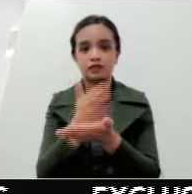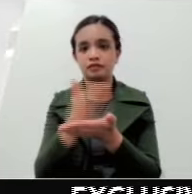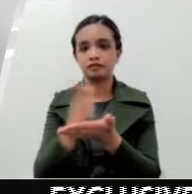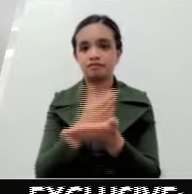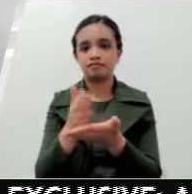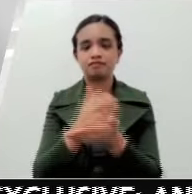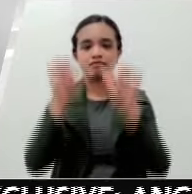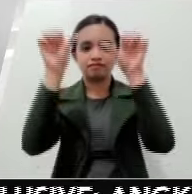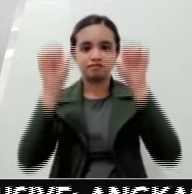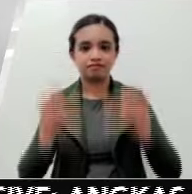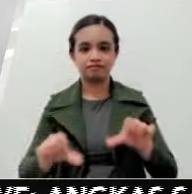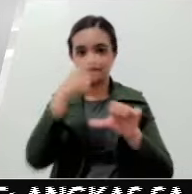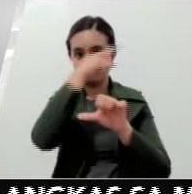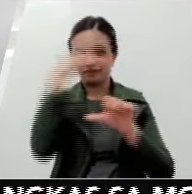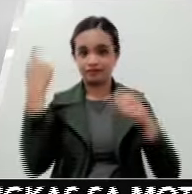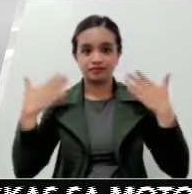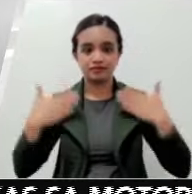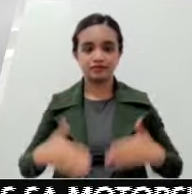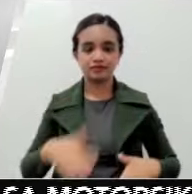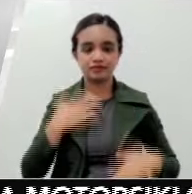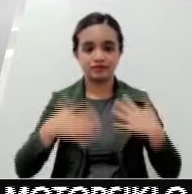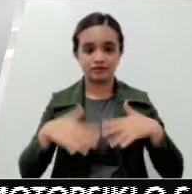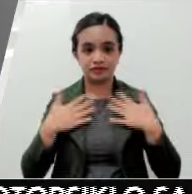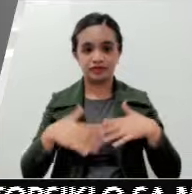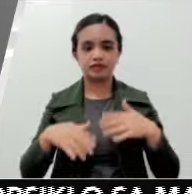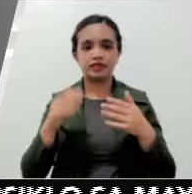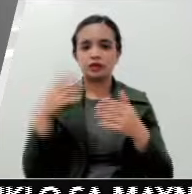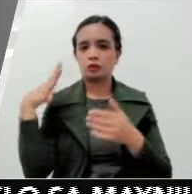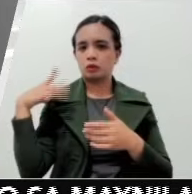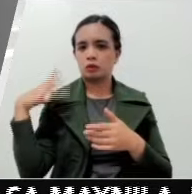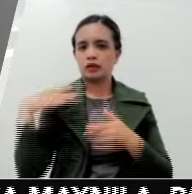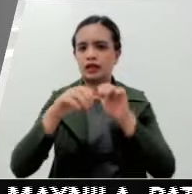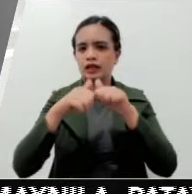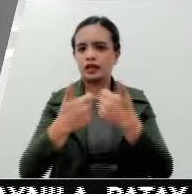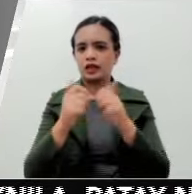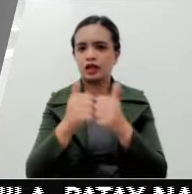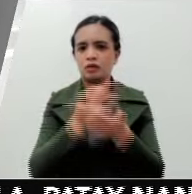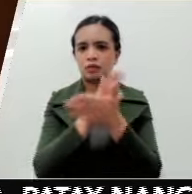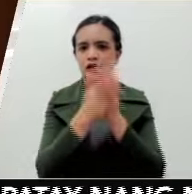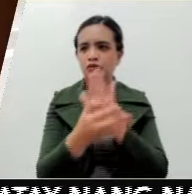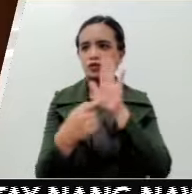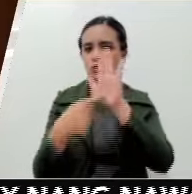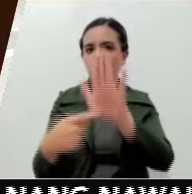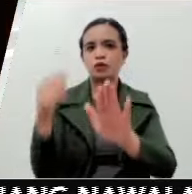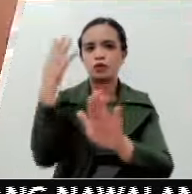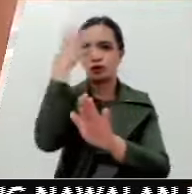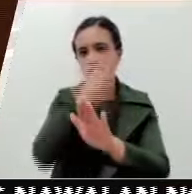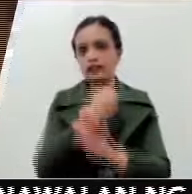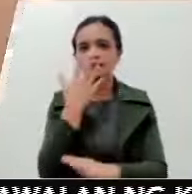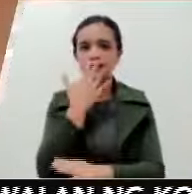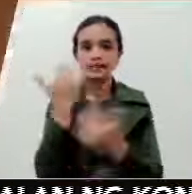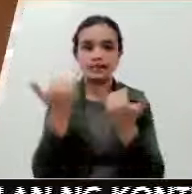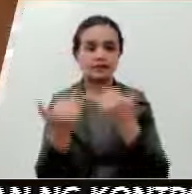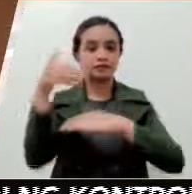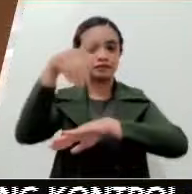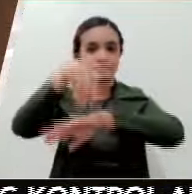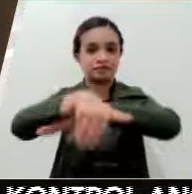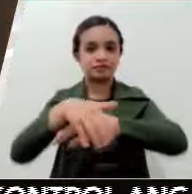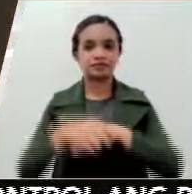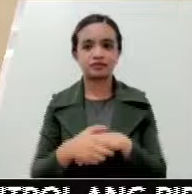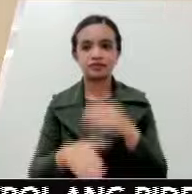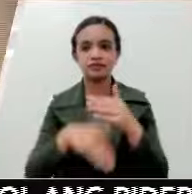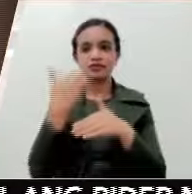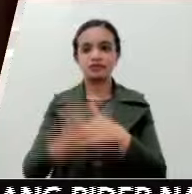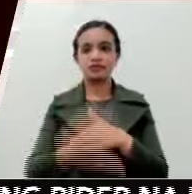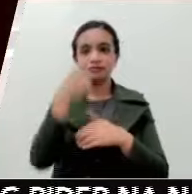and white. Kaabang-abang kung paano makukulayan ang mga ito ngayong gabi. Slaying in her black dress naman ang